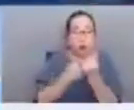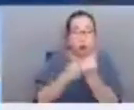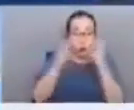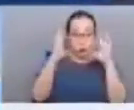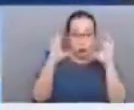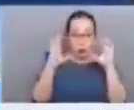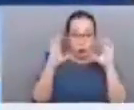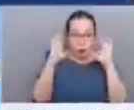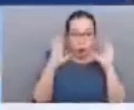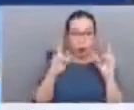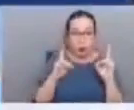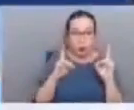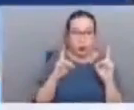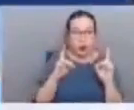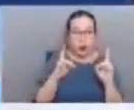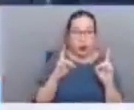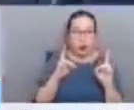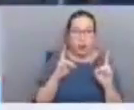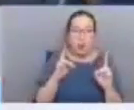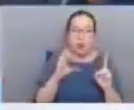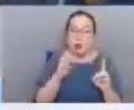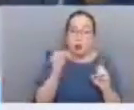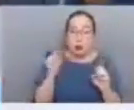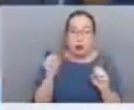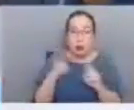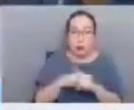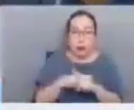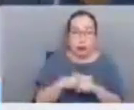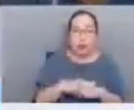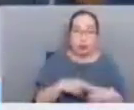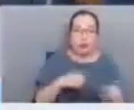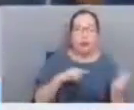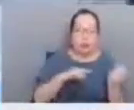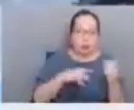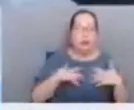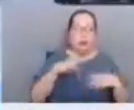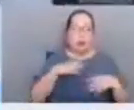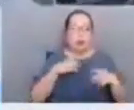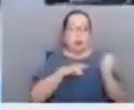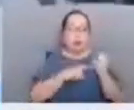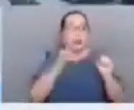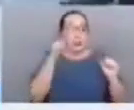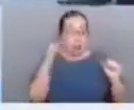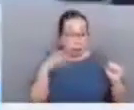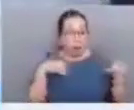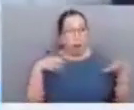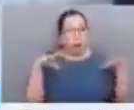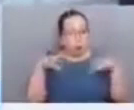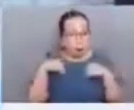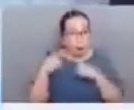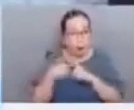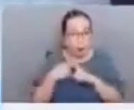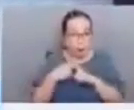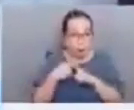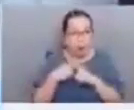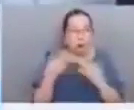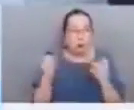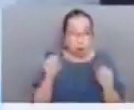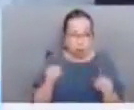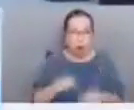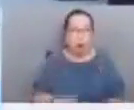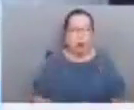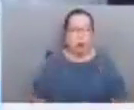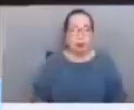ka. May tutulong sa'yo para sa pagbayad. Ano? Hopefully yung anak mo pwede na rin